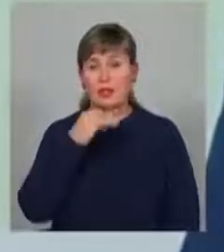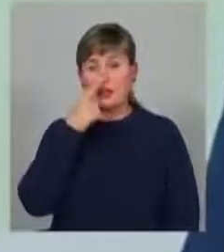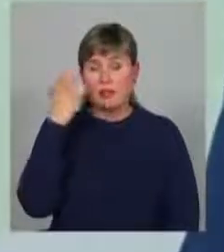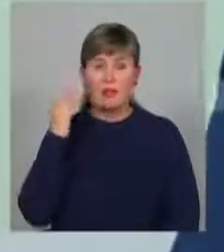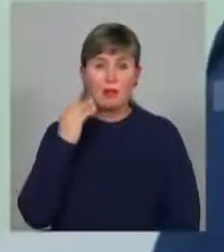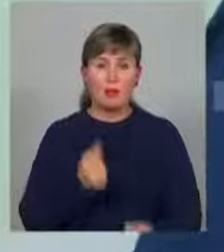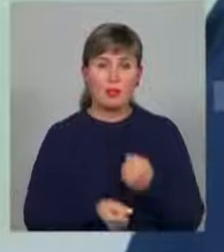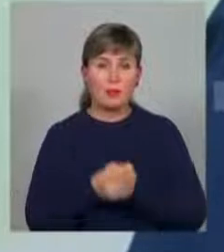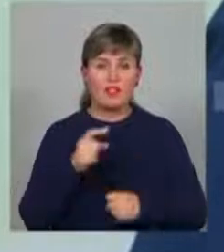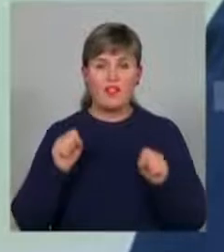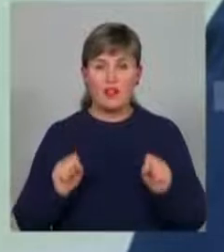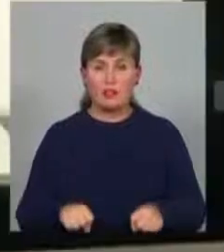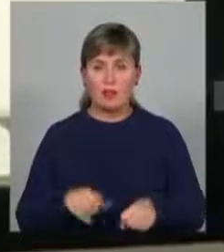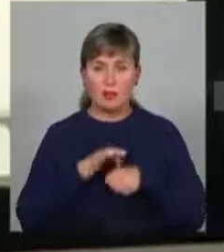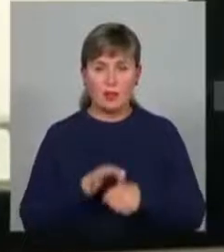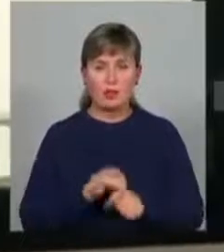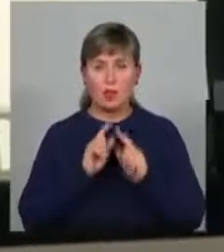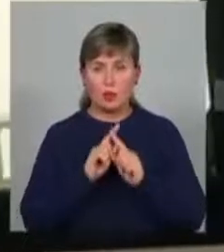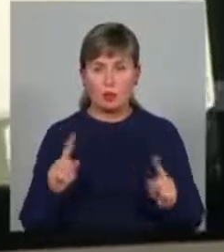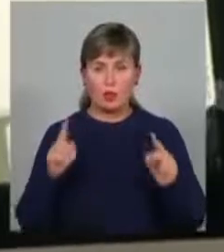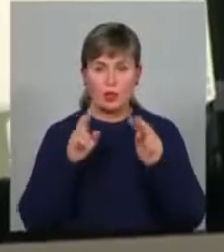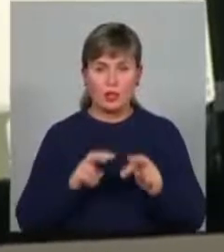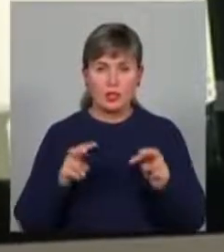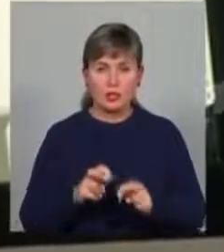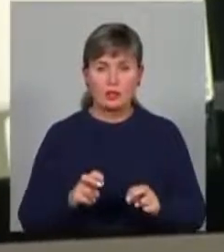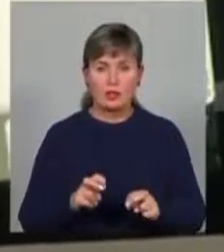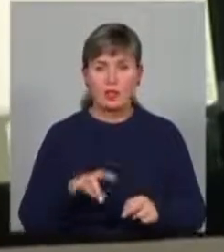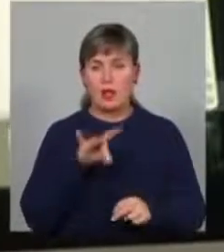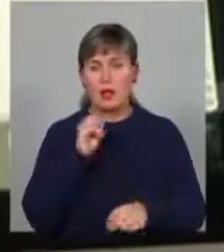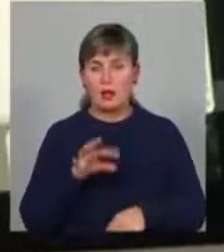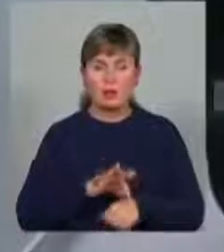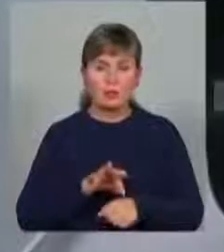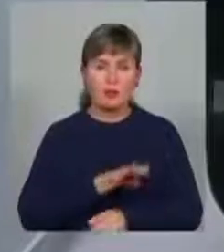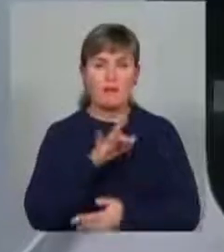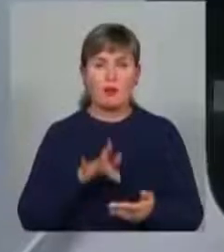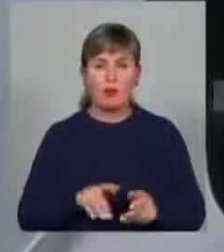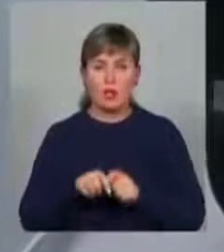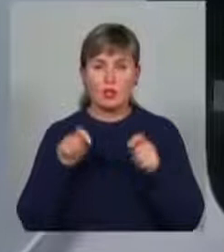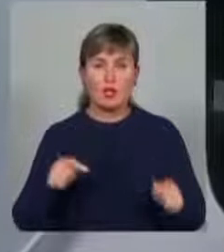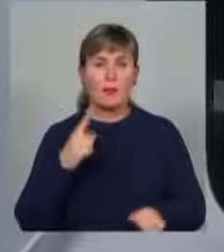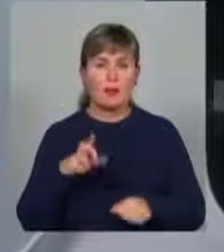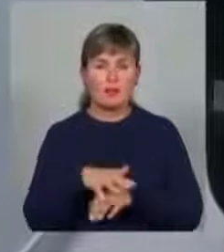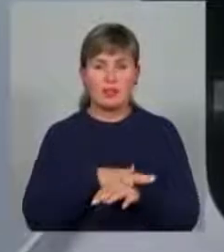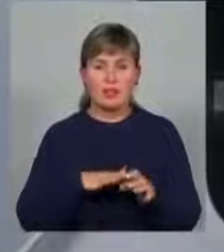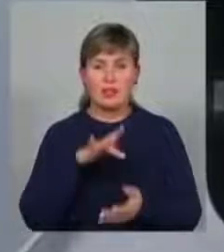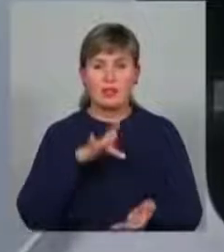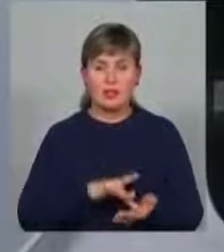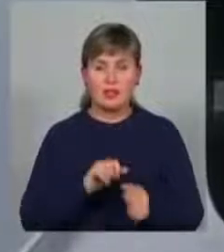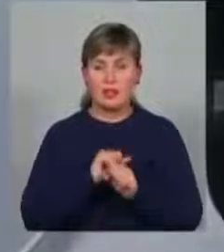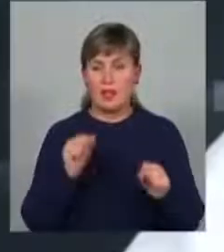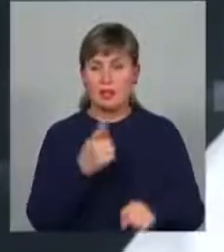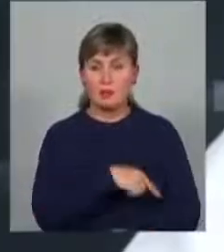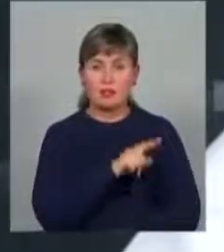Алматы появилась возможность пройти уникальную диагностику на онкозаболевания. В городе открылся первый в стране центр ядерной